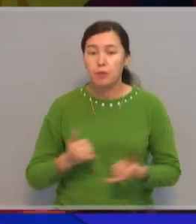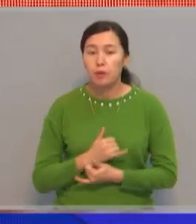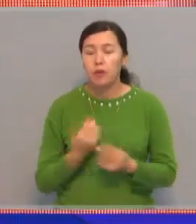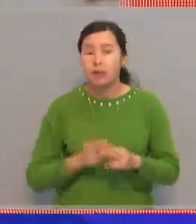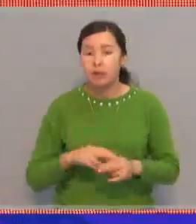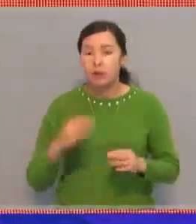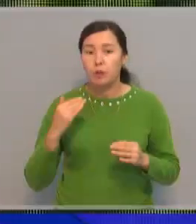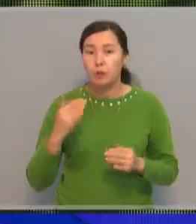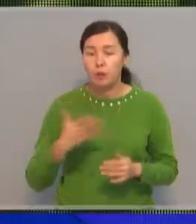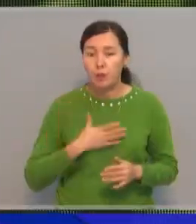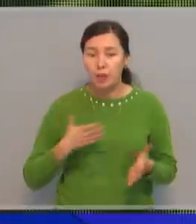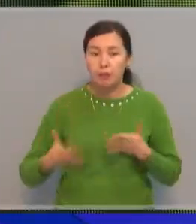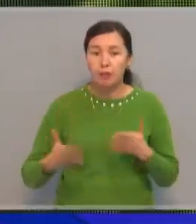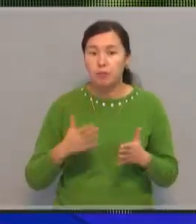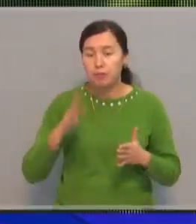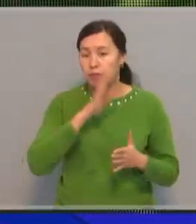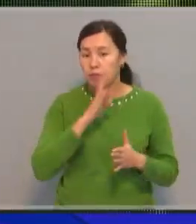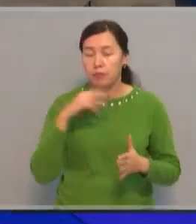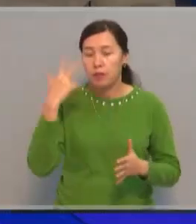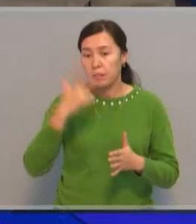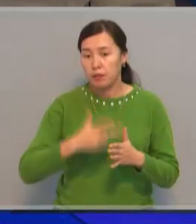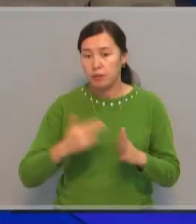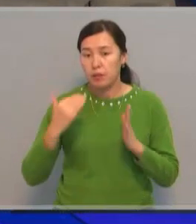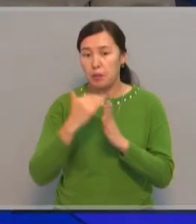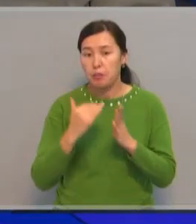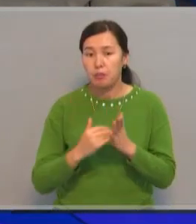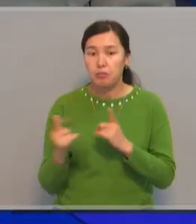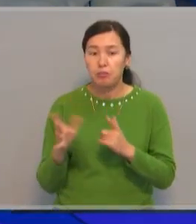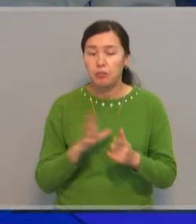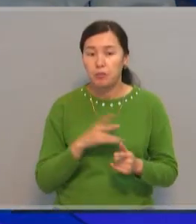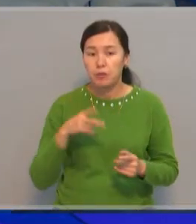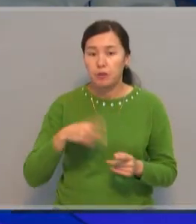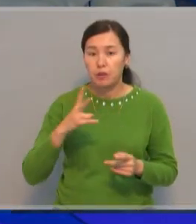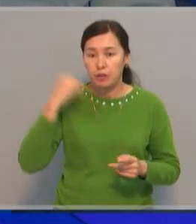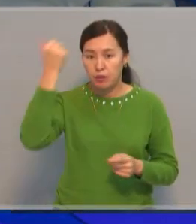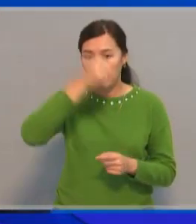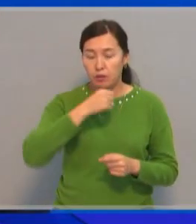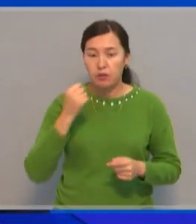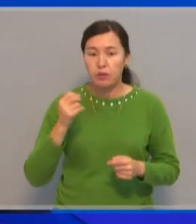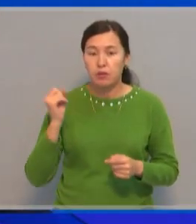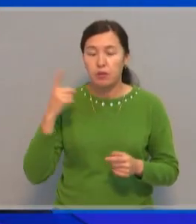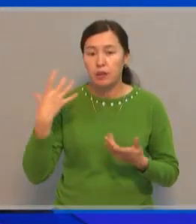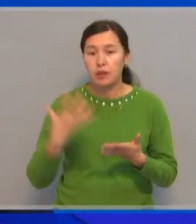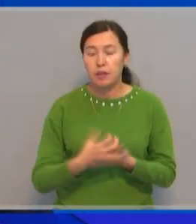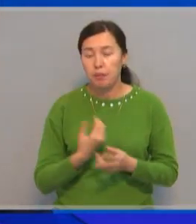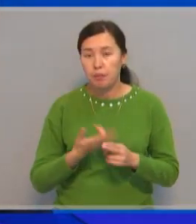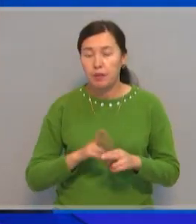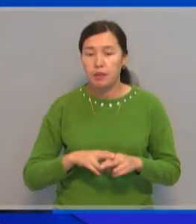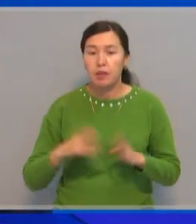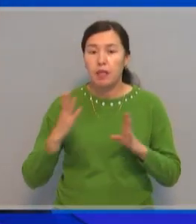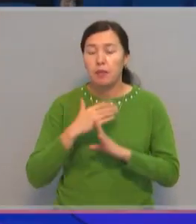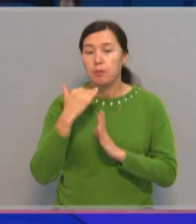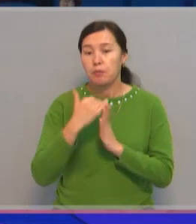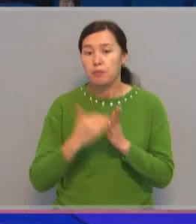Атап айтсақ, оның «Менің жолым», «Анаға сағыныш» атты ән кеші өткен, 2020 жылы «Жарығыңды тап» деген атпен ән